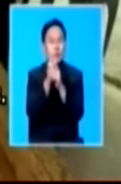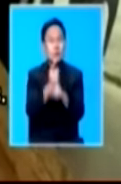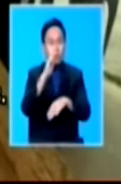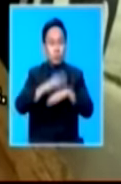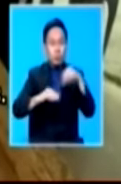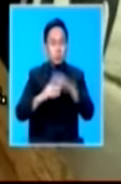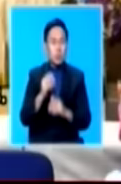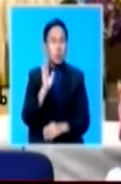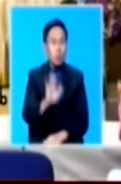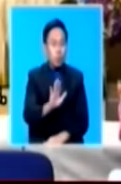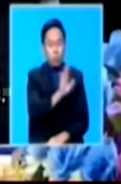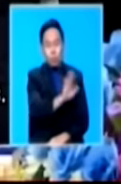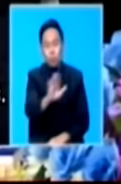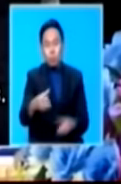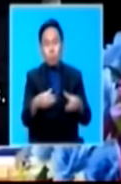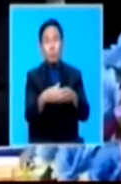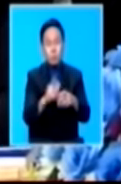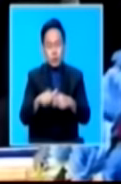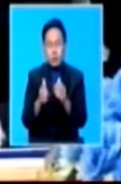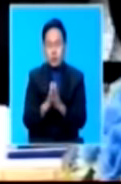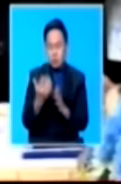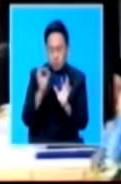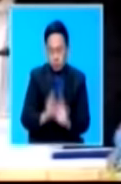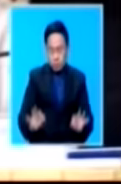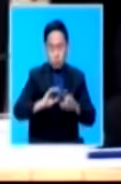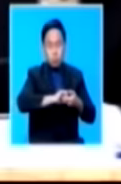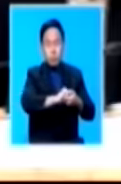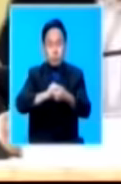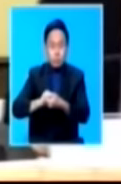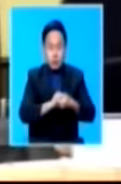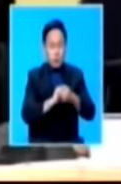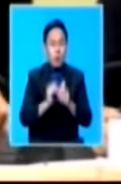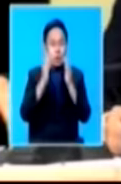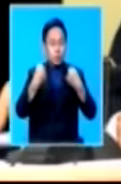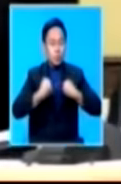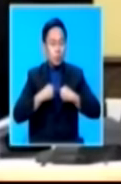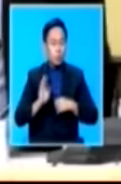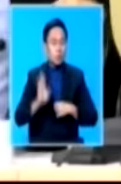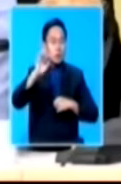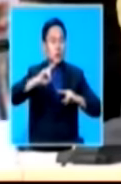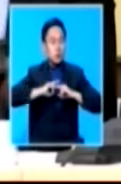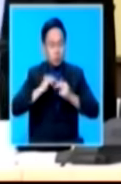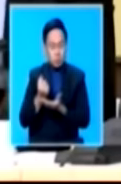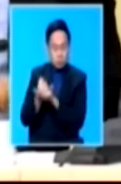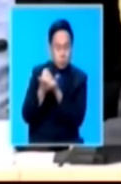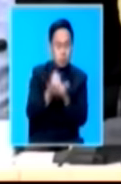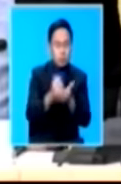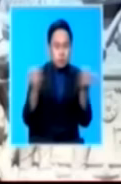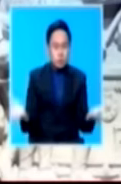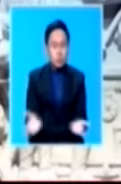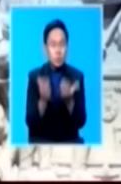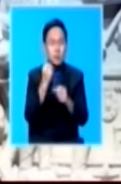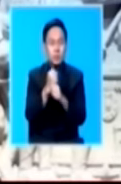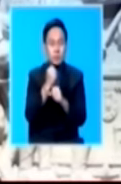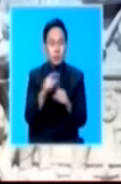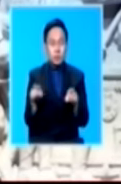ามารถที่มีอยู่นะครับแล้วก็ขอความมือจากบรรดานักธุรกิจต่างๆเข้ามาร่วมด้วยนะครับวันนี้ต้องช่วยกันทั้งหมดนะเพ